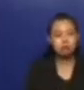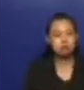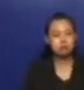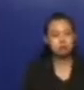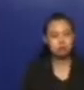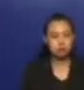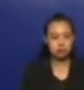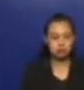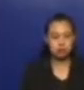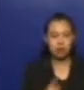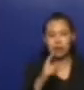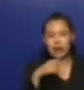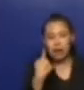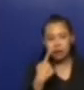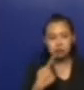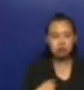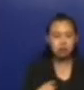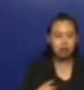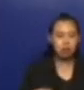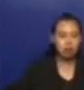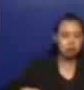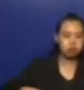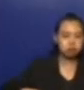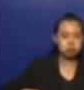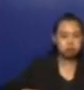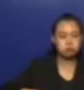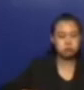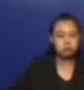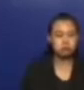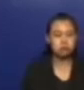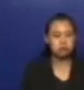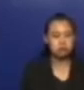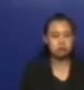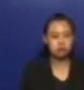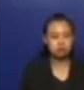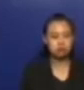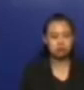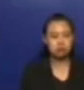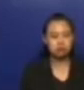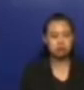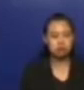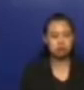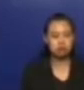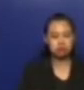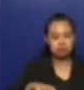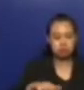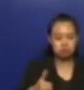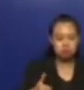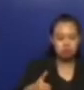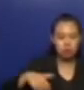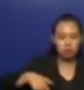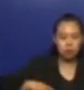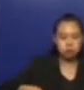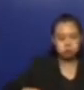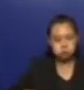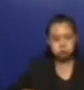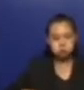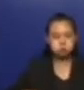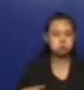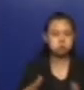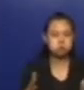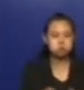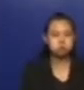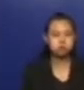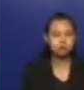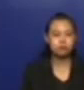เพราะใครจะมาถือปืนอาวุธสงครามอยู่ได้ในกลางใจเมืองล่ะครับการฆ่าในเรื่องของกระบวนการม็อบ